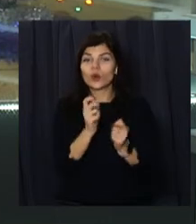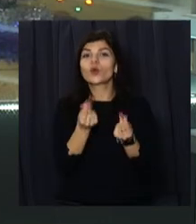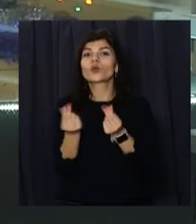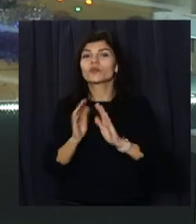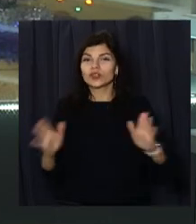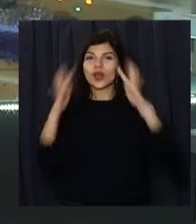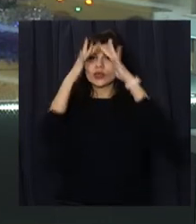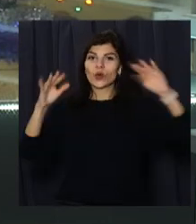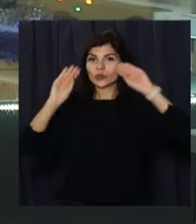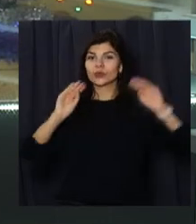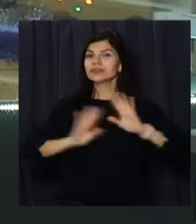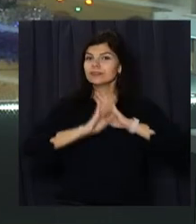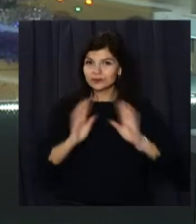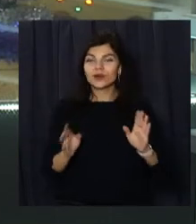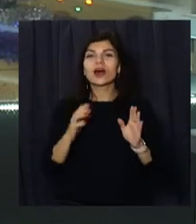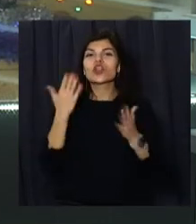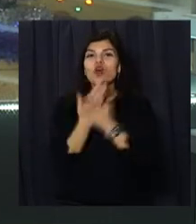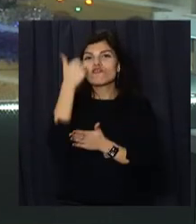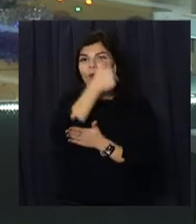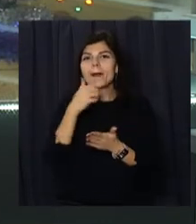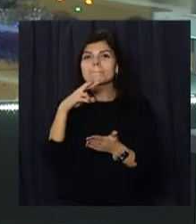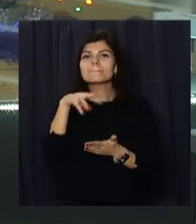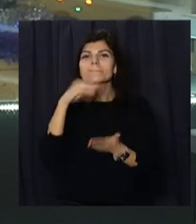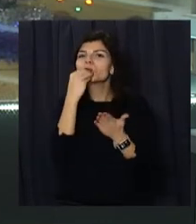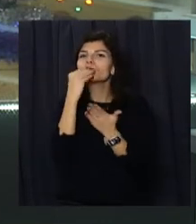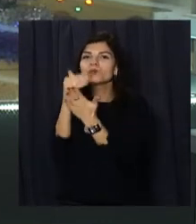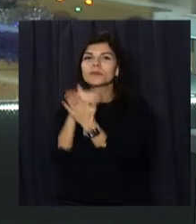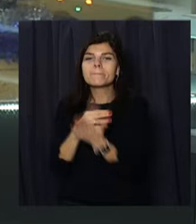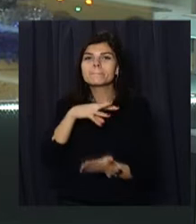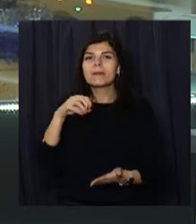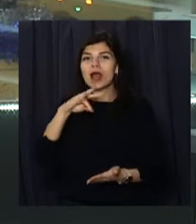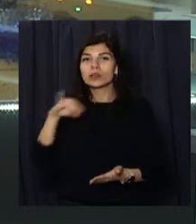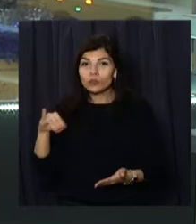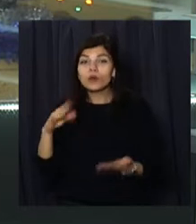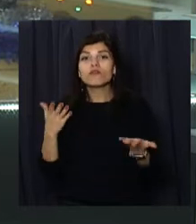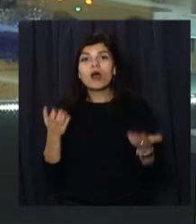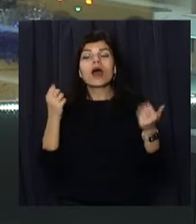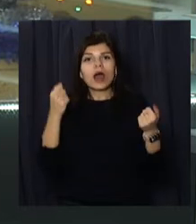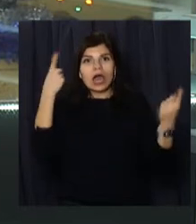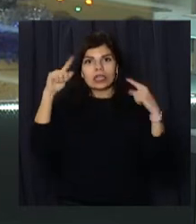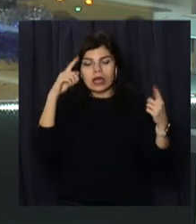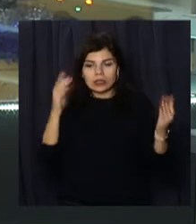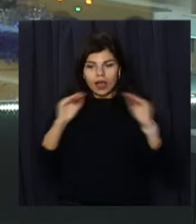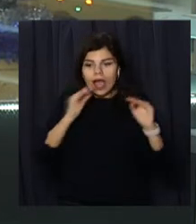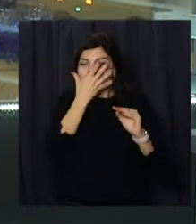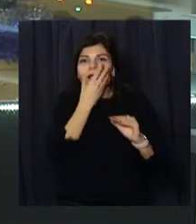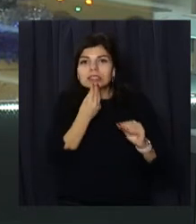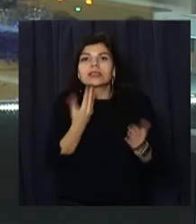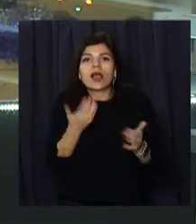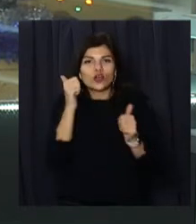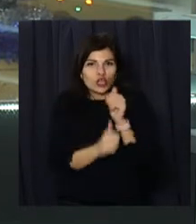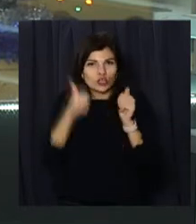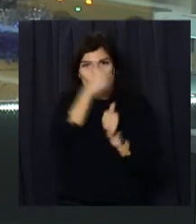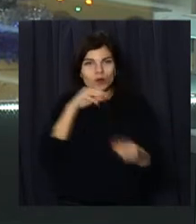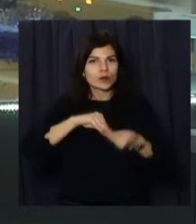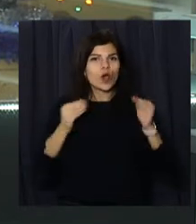такою проблемою щорічно стикається ледь не кожна господиня. А так хочеться здивувати гостей не тільки стравами, а й подачею.